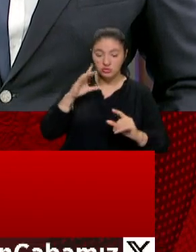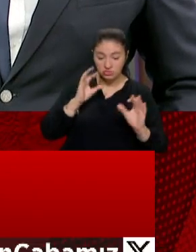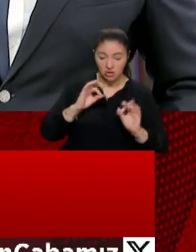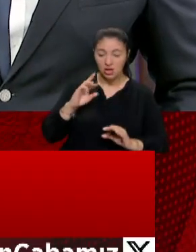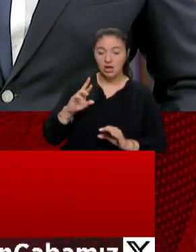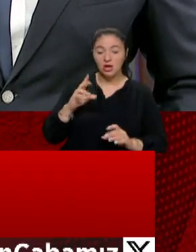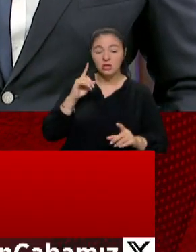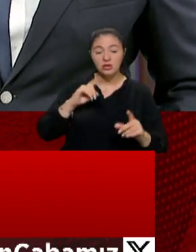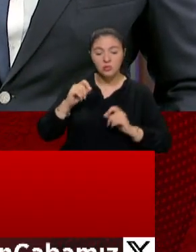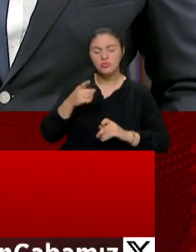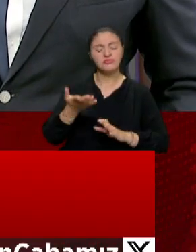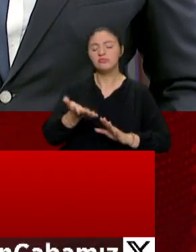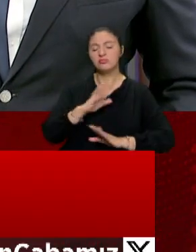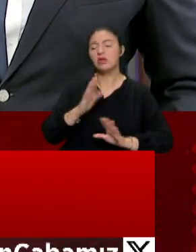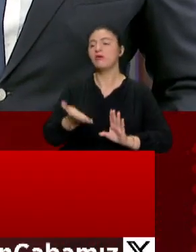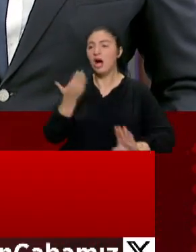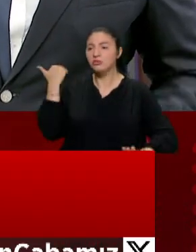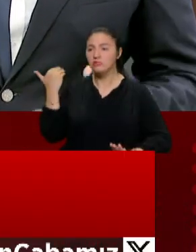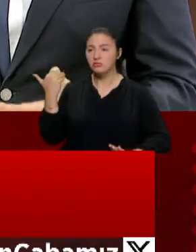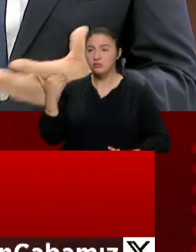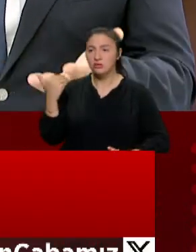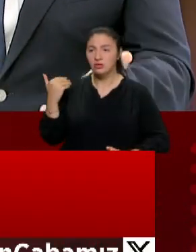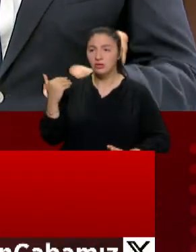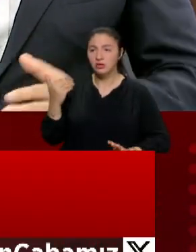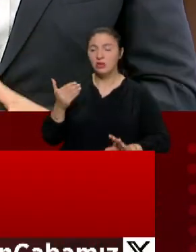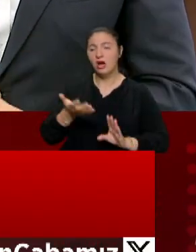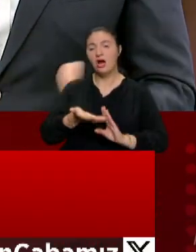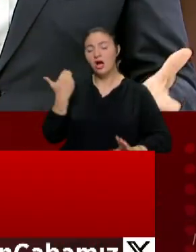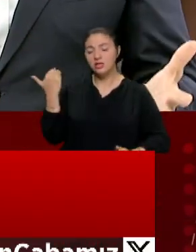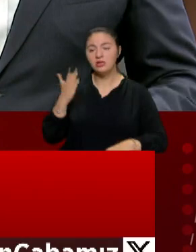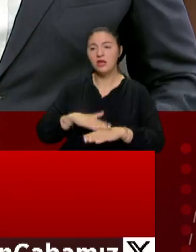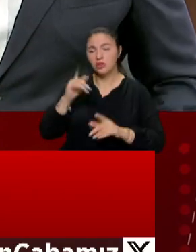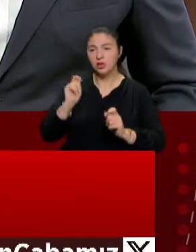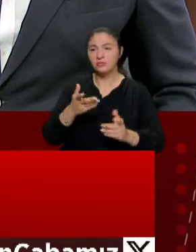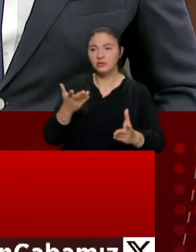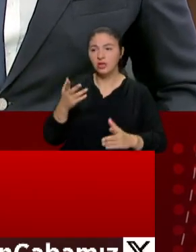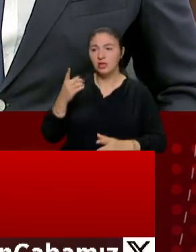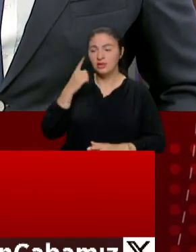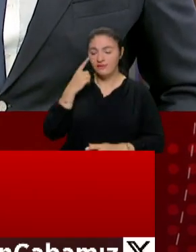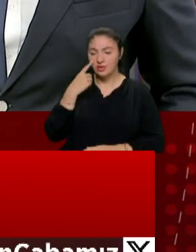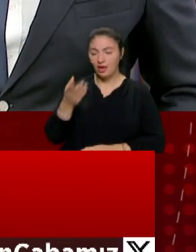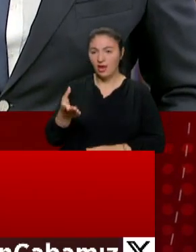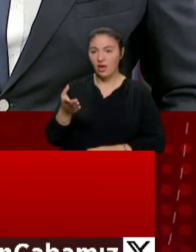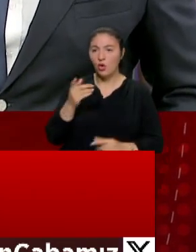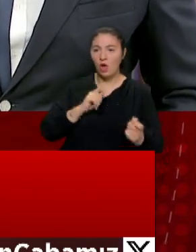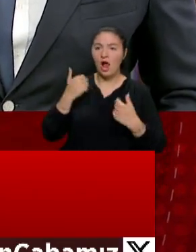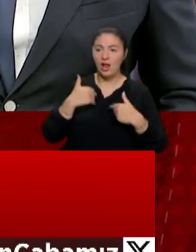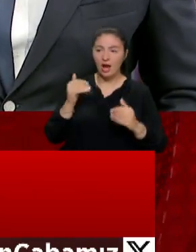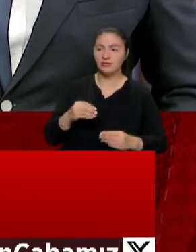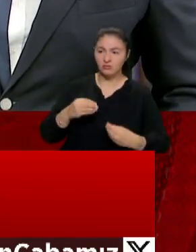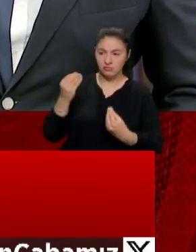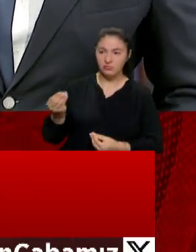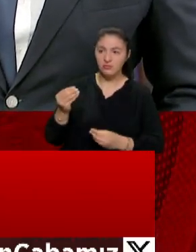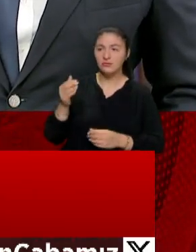bizden önce yapılmış bu alın ne yapacaksanız yapın yani kamuya kullanır hale